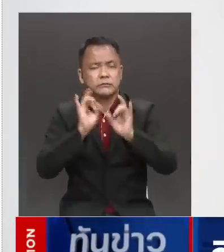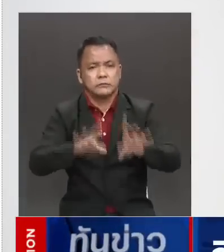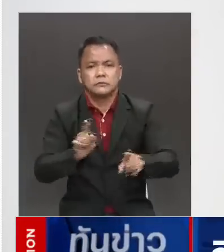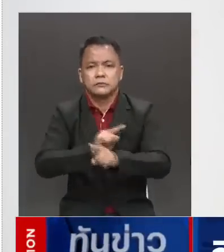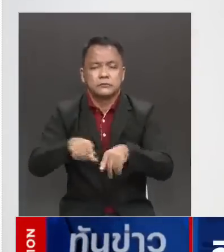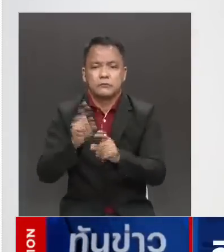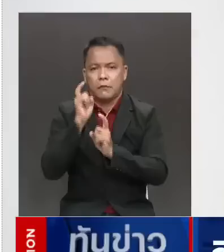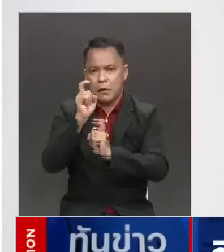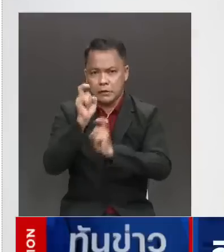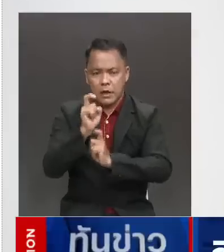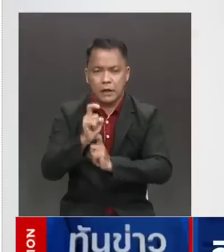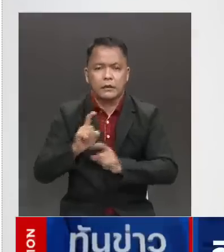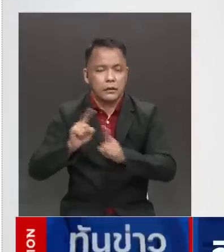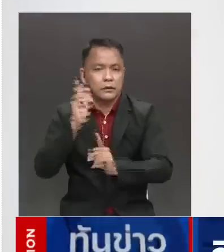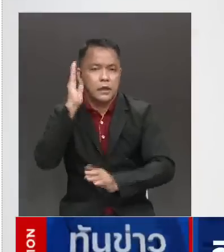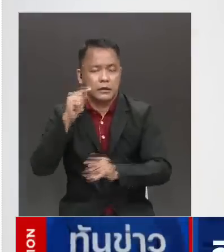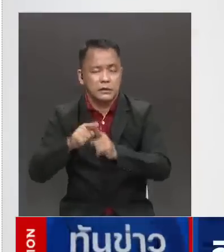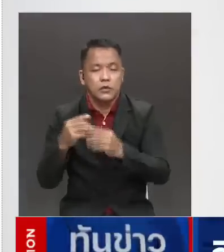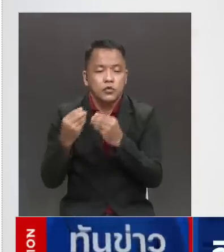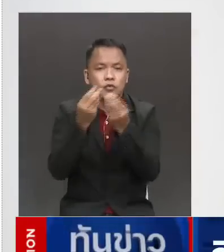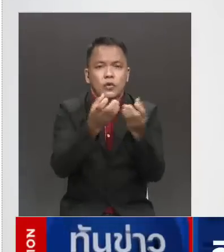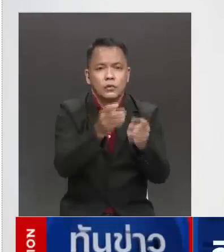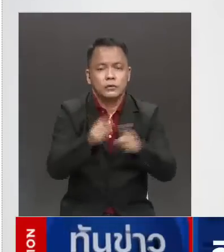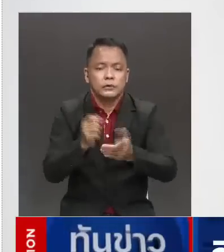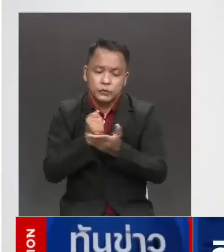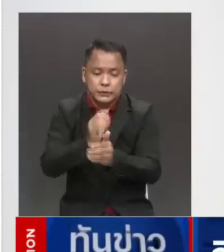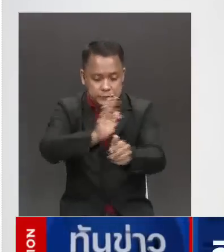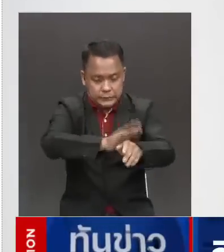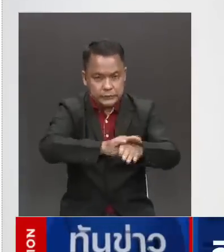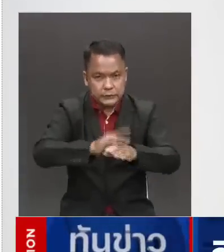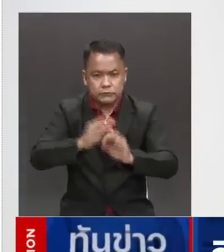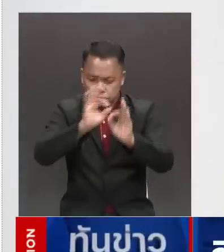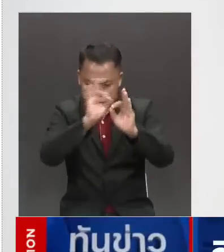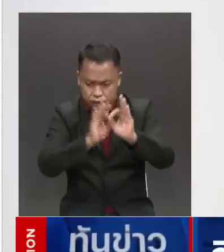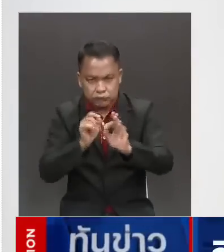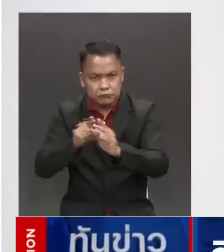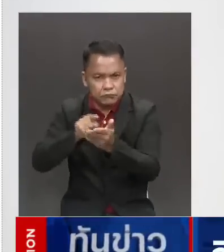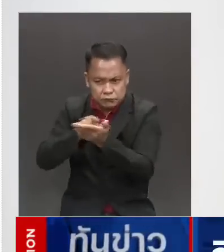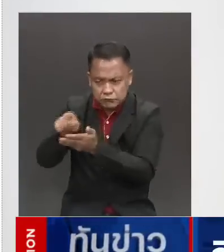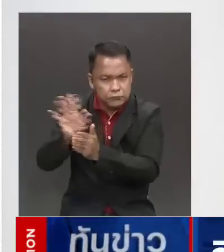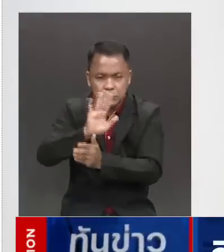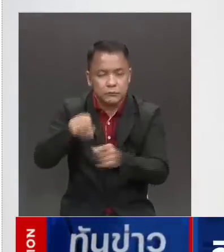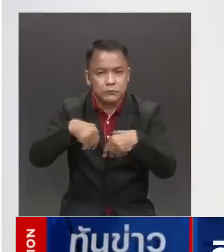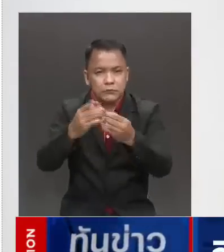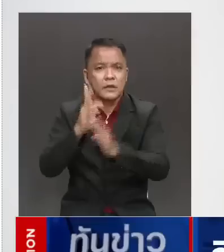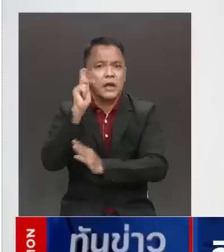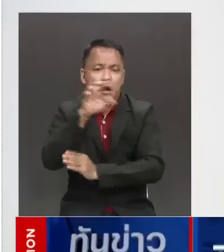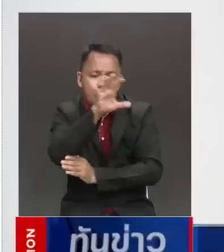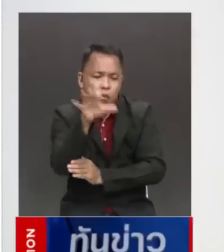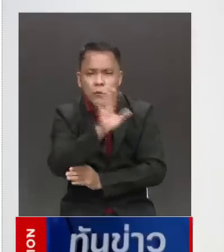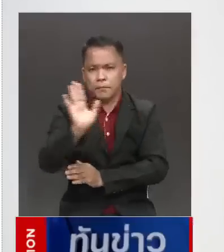ทยเสี่ยงต่อความรุนแรงด้วยการไม่ส่งต่อและช่วยเตือนการส่งข้อความที่รุนแรงรวมไปถึงข่าวลว